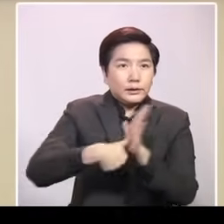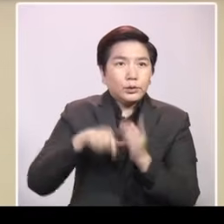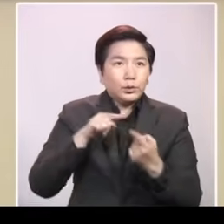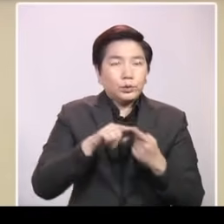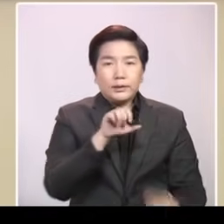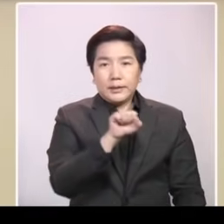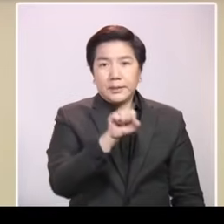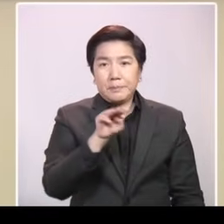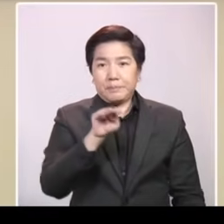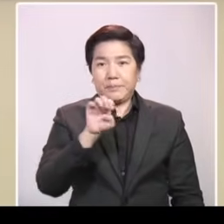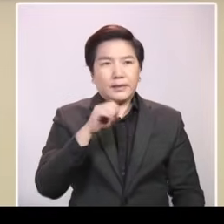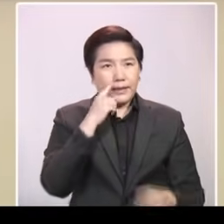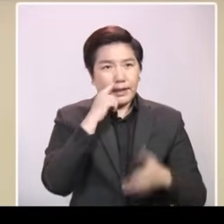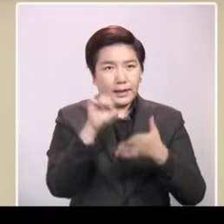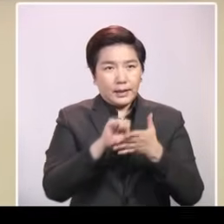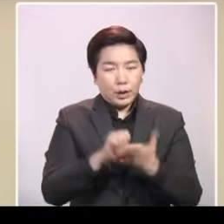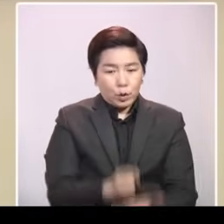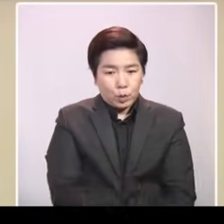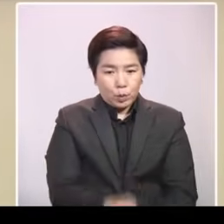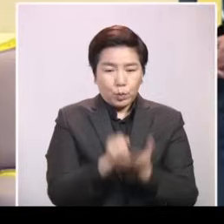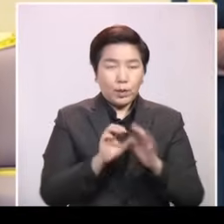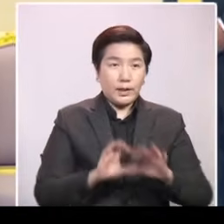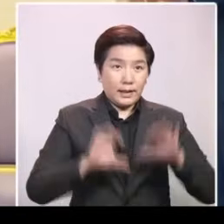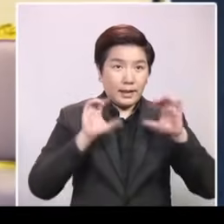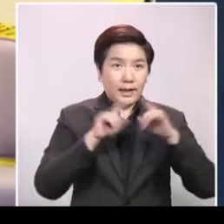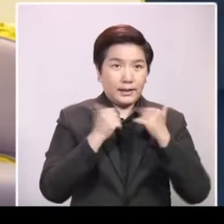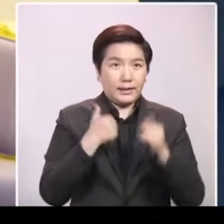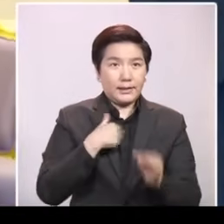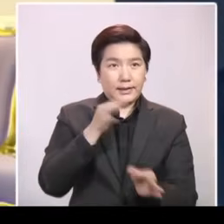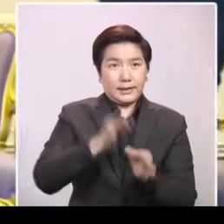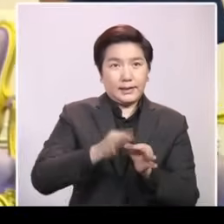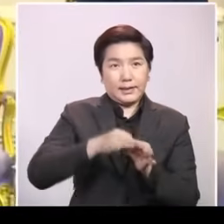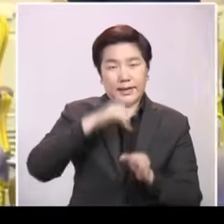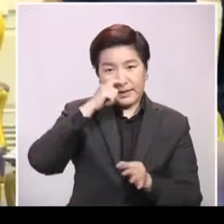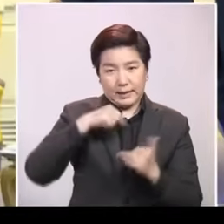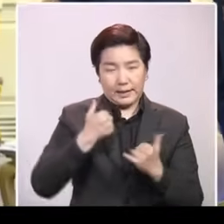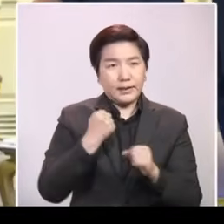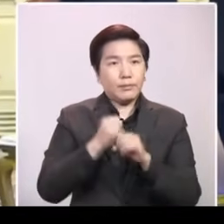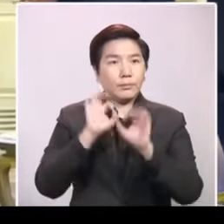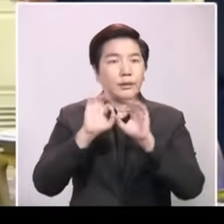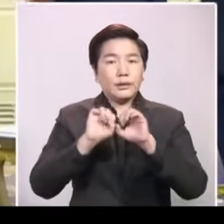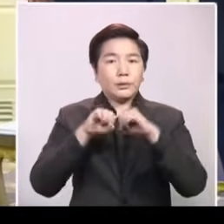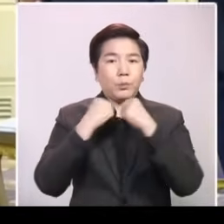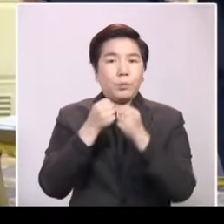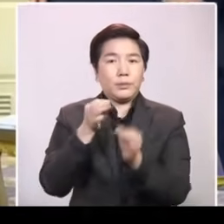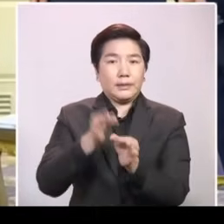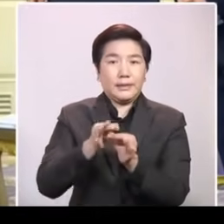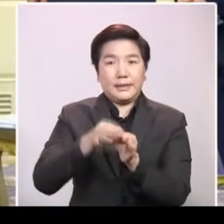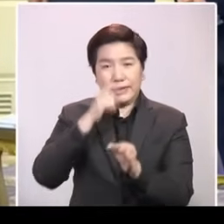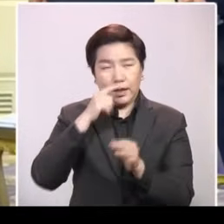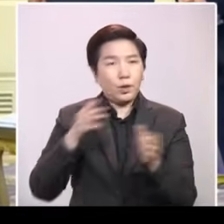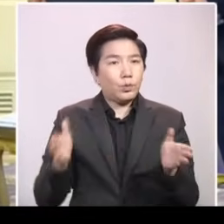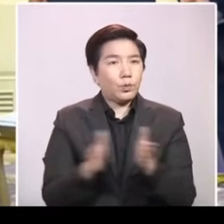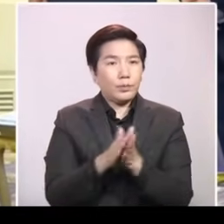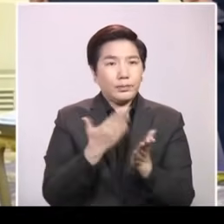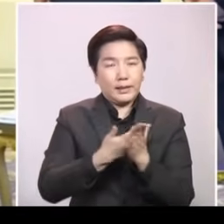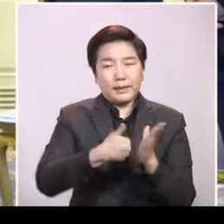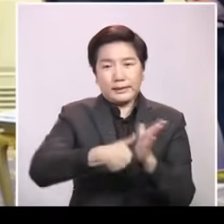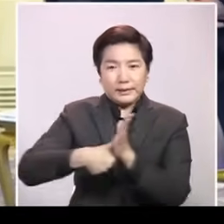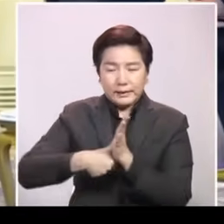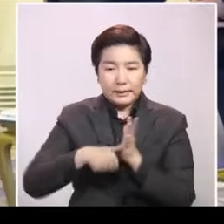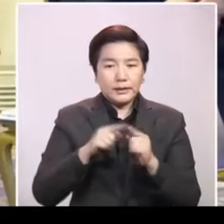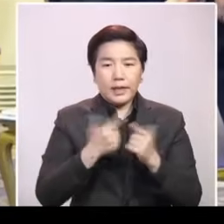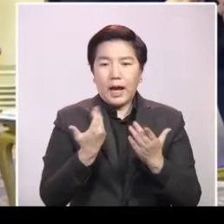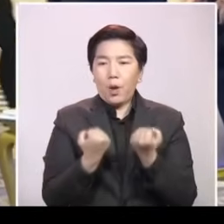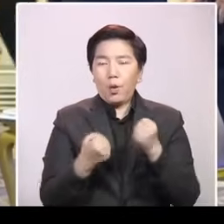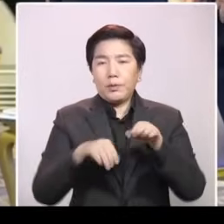SMEซึ่งจะเป็นการช่วยเหลือจากทางภาครัฐทธนาคารแห่งประเทศไทยและสมาคมธนาคารไทยรวมถึงหนี้ครัวเรือในส่วน